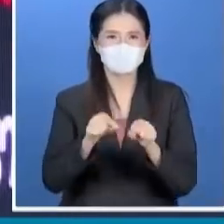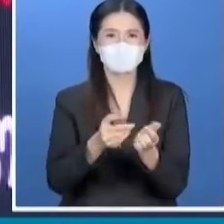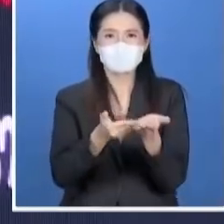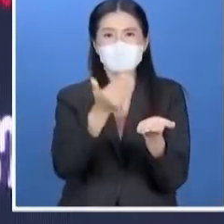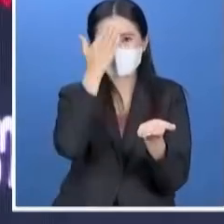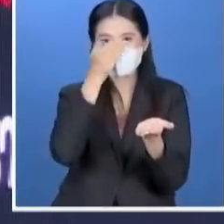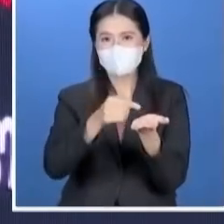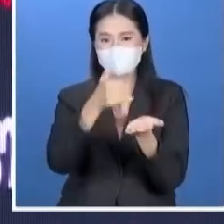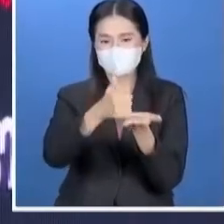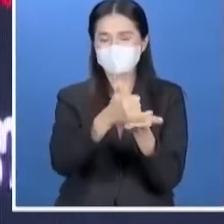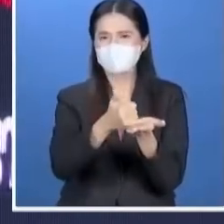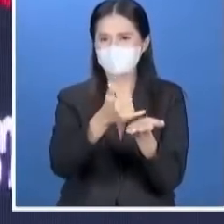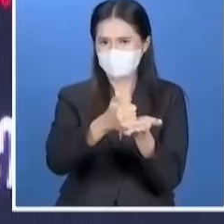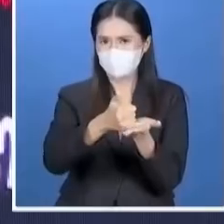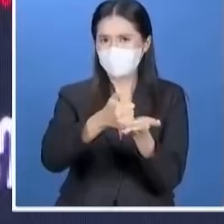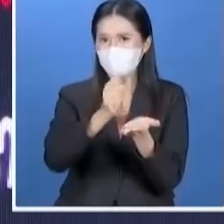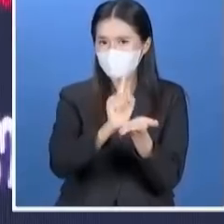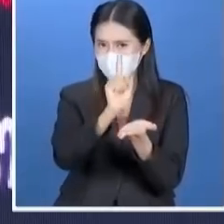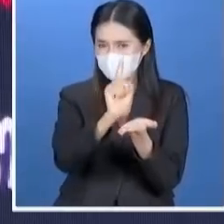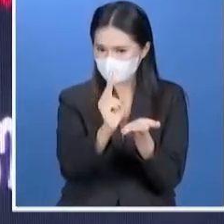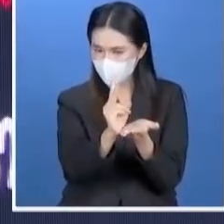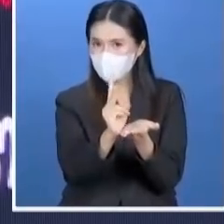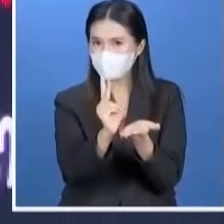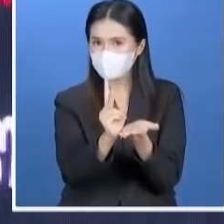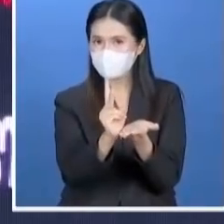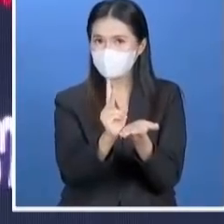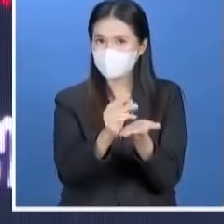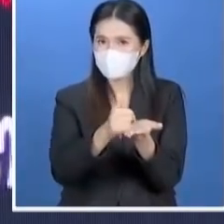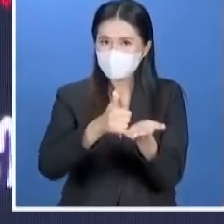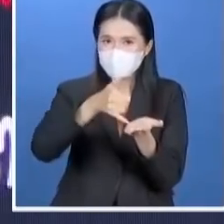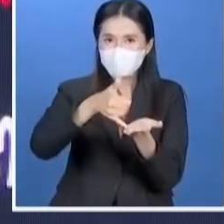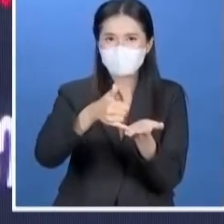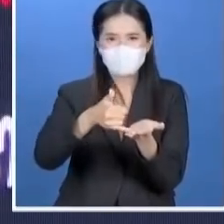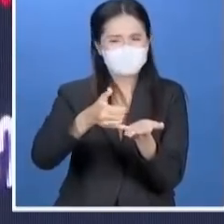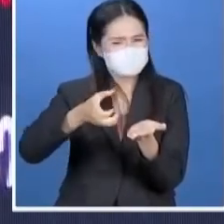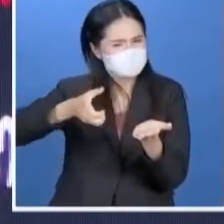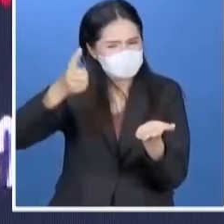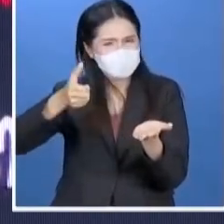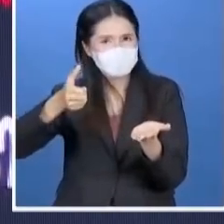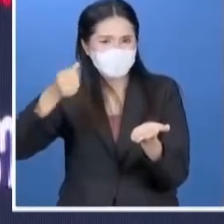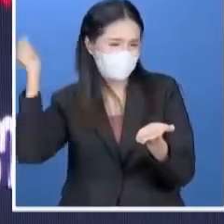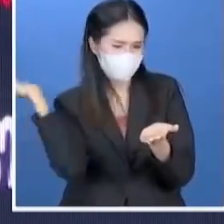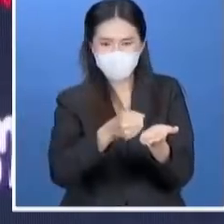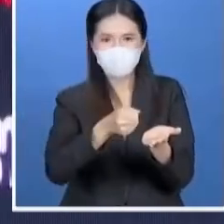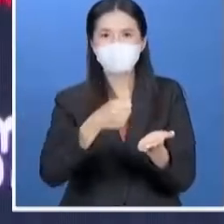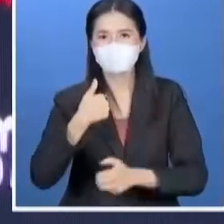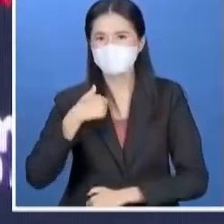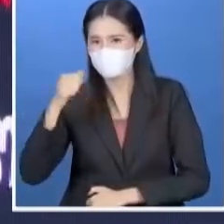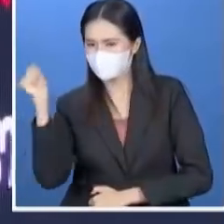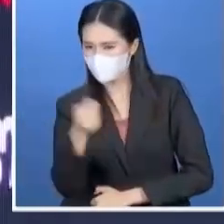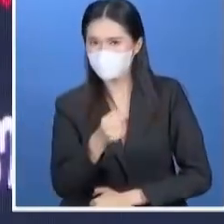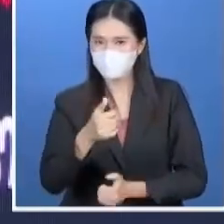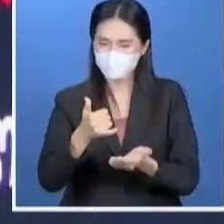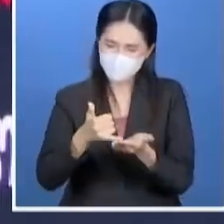หัวเรือเนี่ยมีคนมากกว่าหนึ่งคนหลังจากนั้นจะเห็นว่ามีมือเอื้อมขึ้นมาไม่แน่ใจว่าถืออะไรแต่ว่าตากใส่อีกคนนึงนะครับจนต้